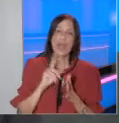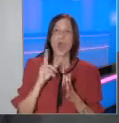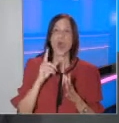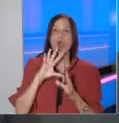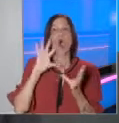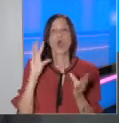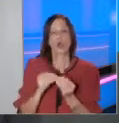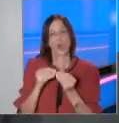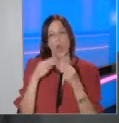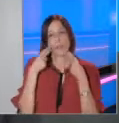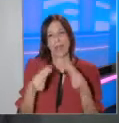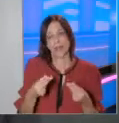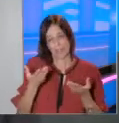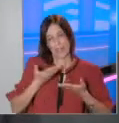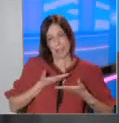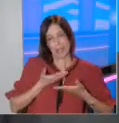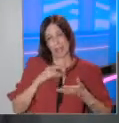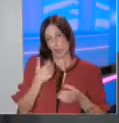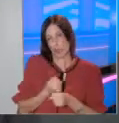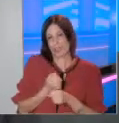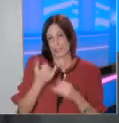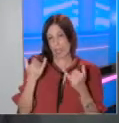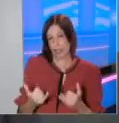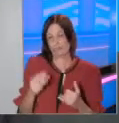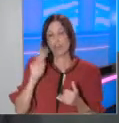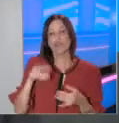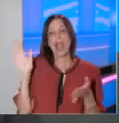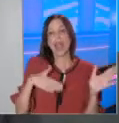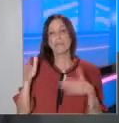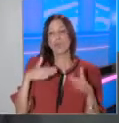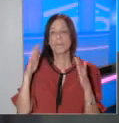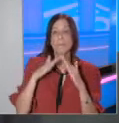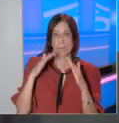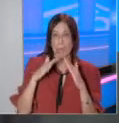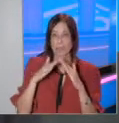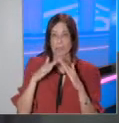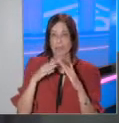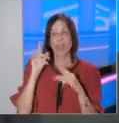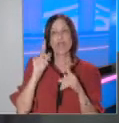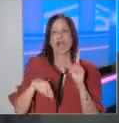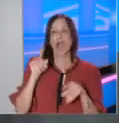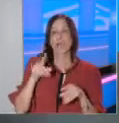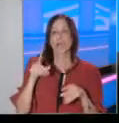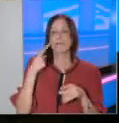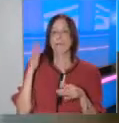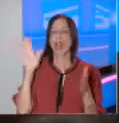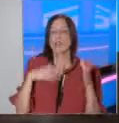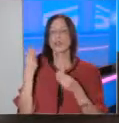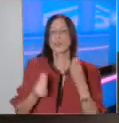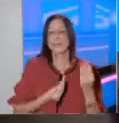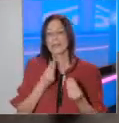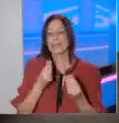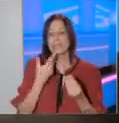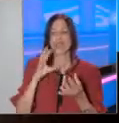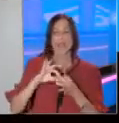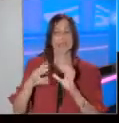כל המענים מתקבלים, אבל מה שאנחנו עושים עכשיו, כשיש אלימות בבית, ויש אלימות, לפעמים אלימות מינית, לפעמים אלימות